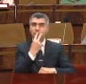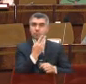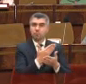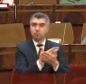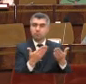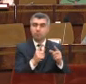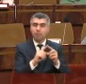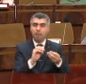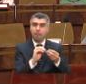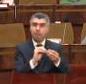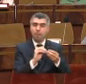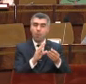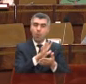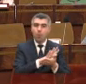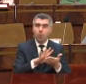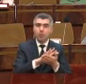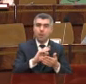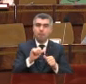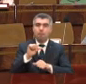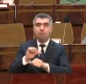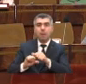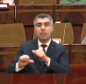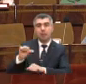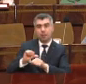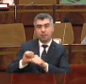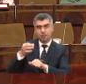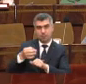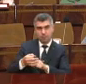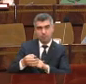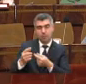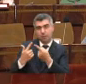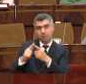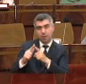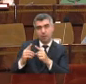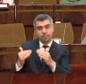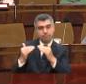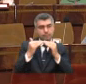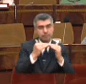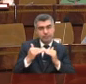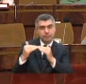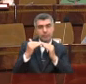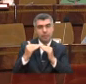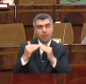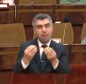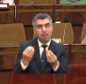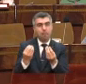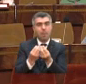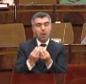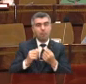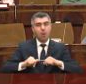التحولات الاجتماعية والاقتصادية واللي كتستدعي تعزيز تطوير التنسيق مع القطاعات الأخرى منتجة للثروة